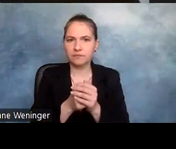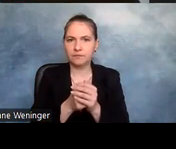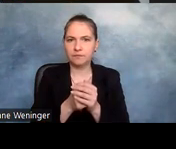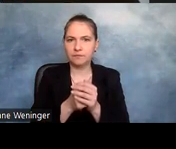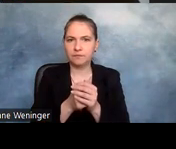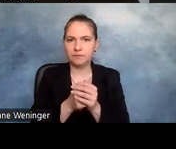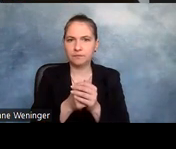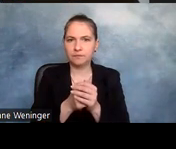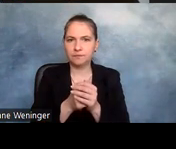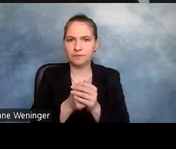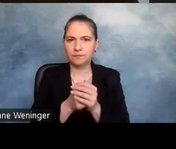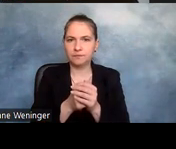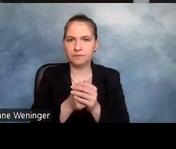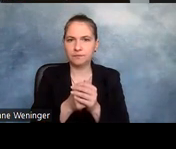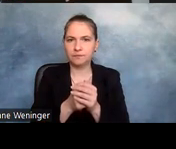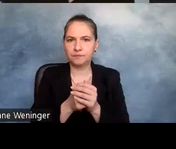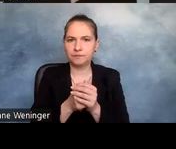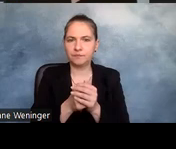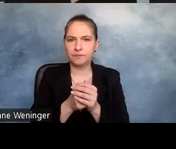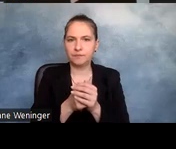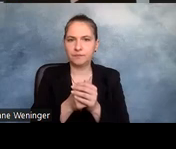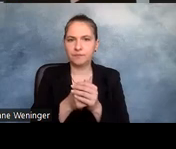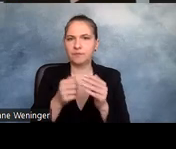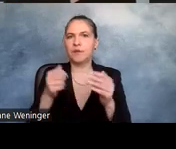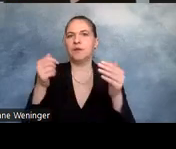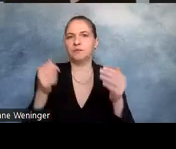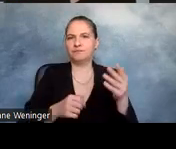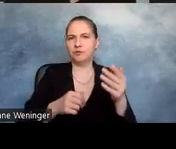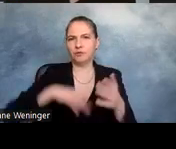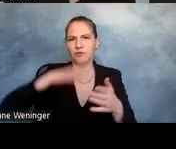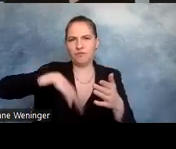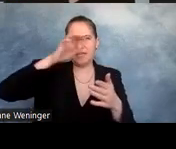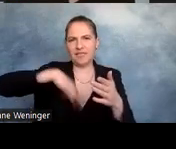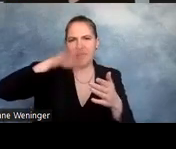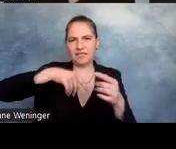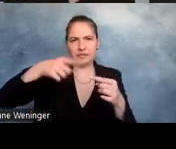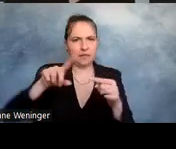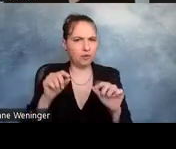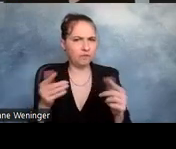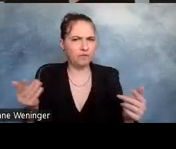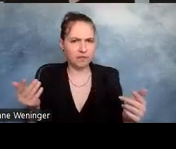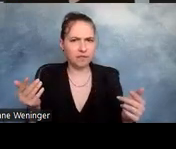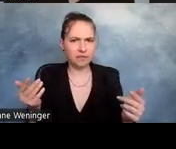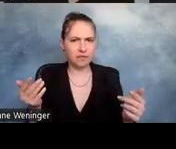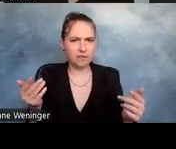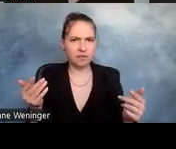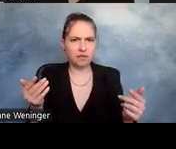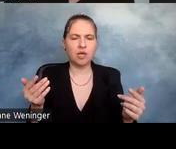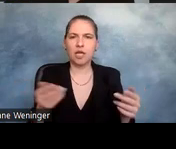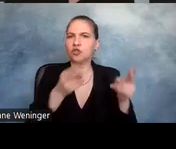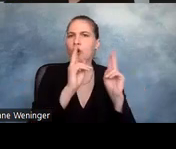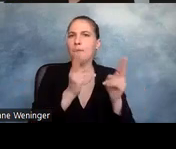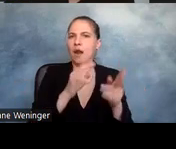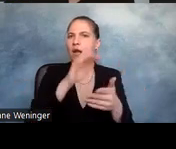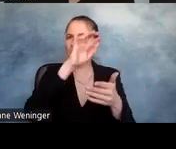dann sehen wir es hier. Also erstmal vorneweg, wenn man es noch nicht kennt, was ist so ein Fließtext-Link? So ein Fließtext-Link, den sehen wir hier. Wir haben hier ganz normalen